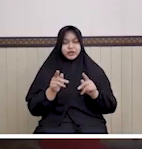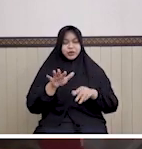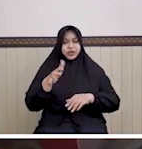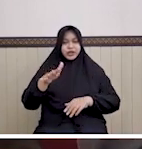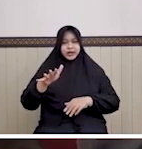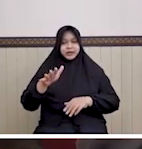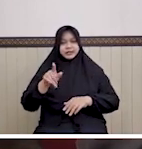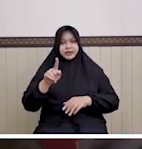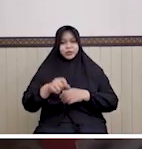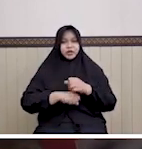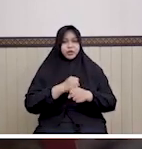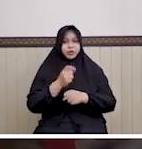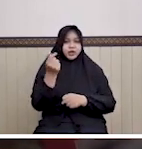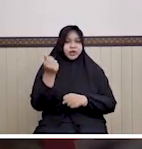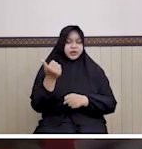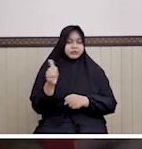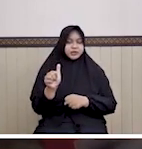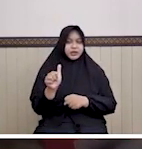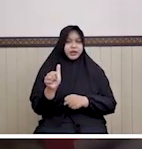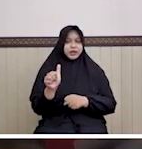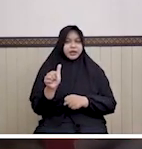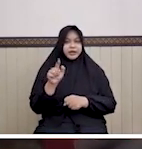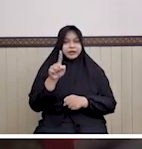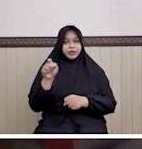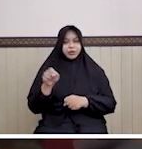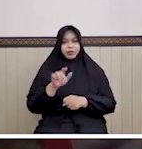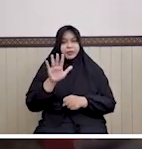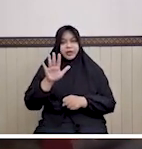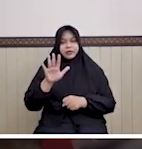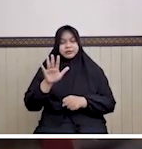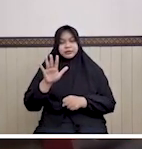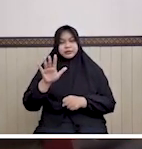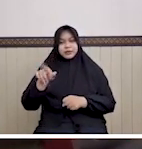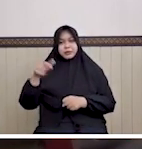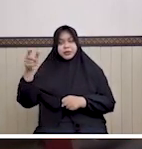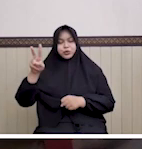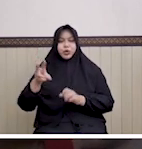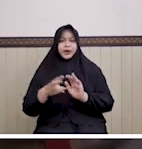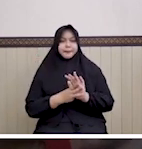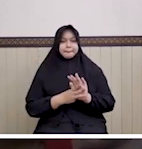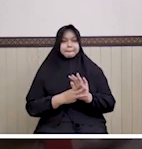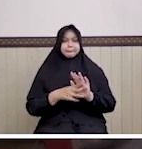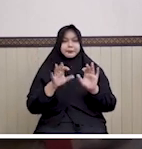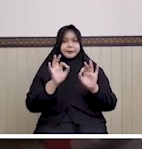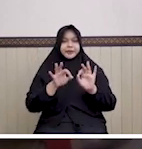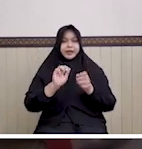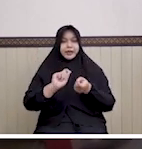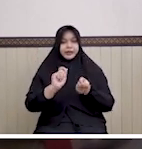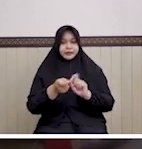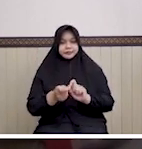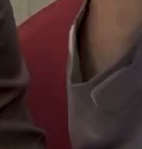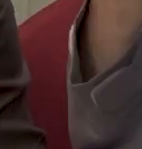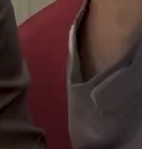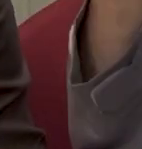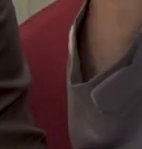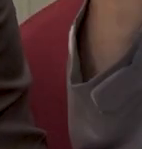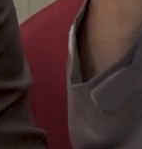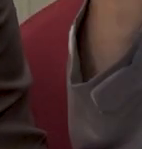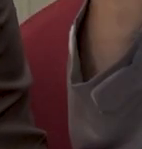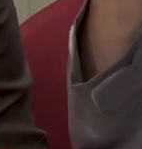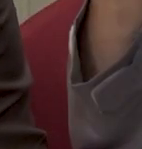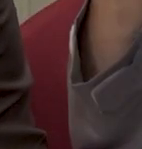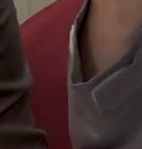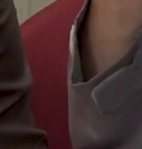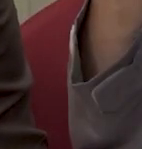dirata-rata satu tahun anggaran itu bisa satu setengah sampai 2m nah selain